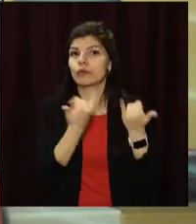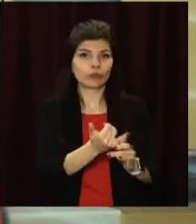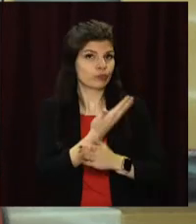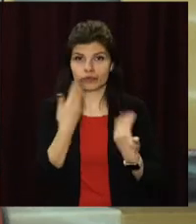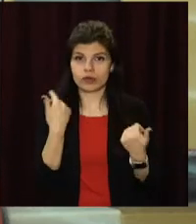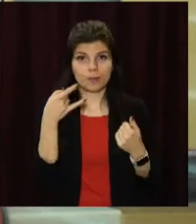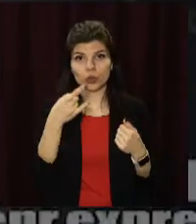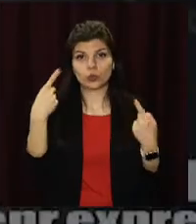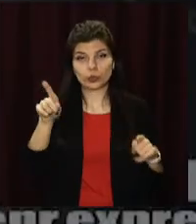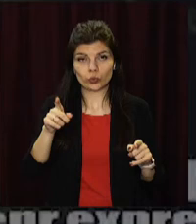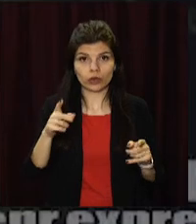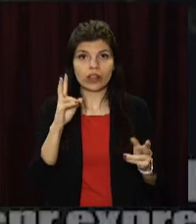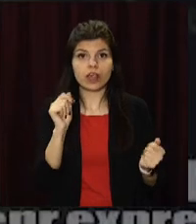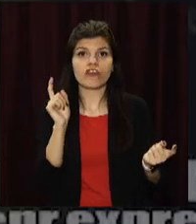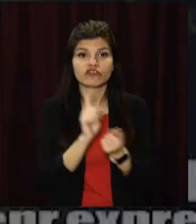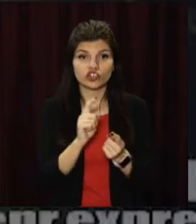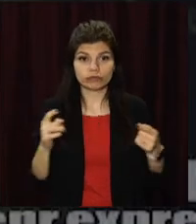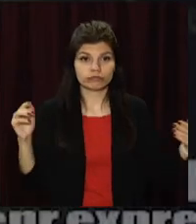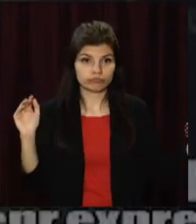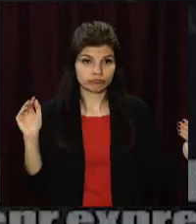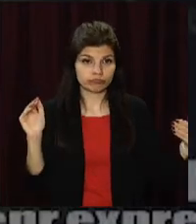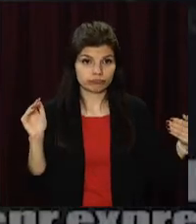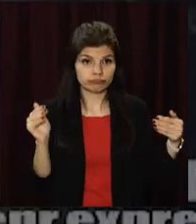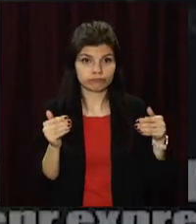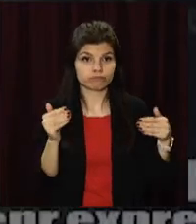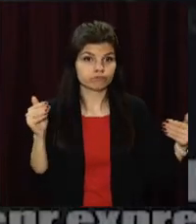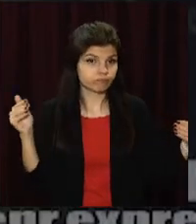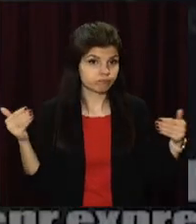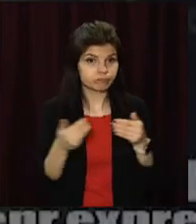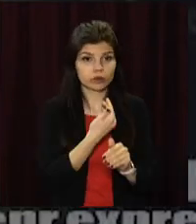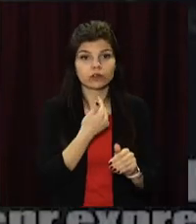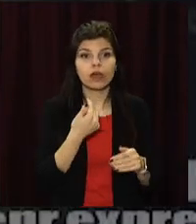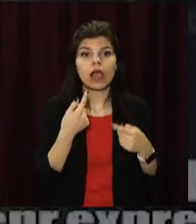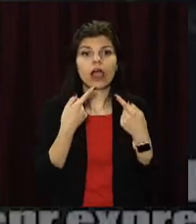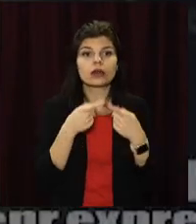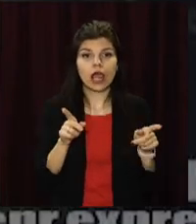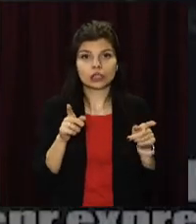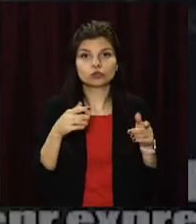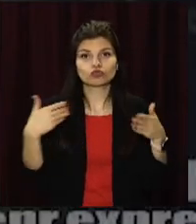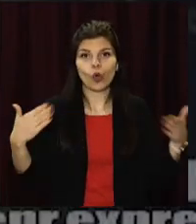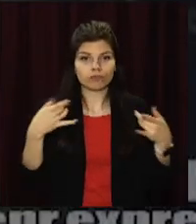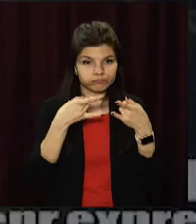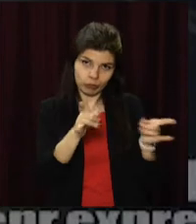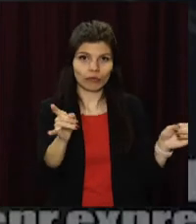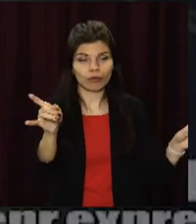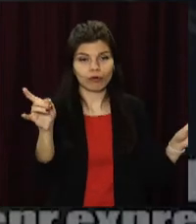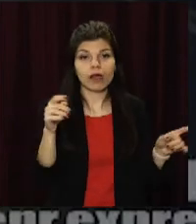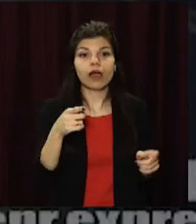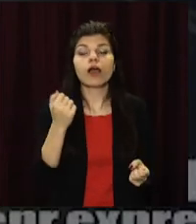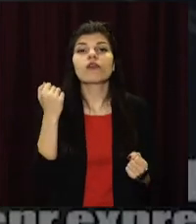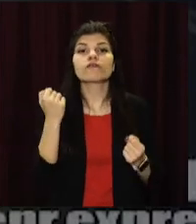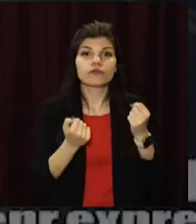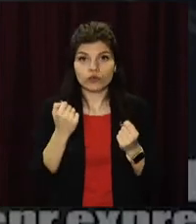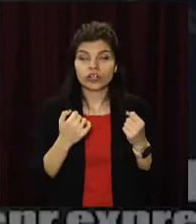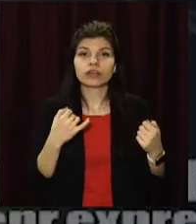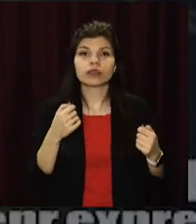Hyundai, що їхав назустріч. Машини зіштовхнулися, ударом їх розкидало в різні боки. Водій та пасажир Hyundai